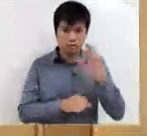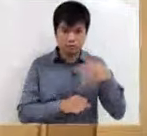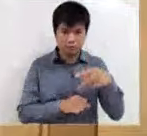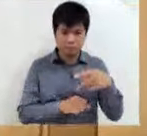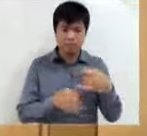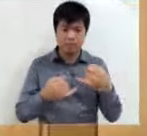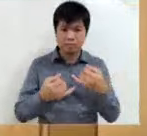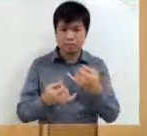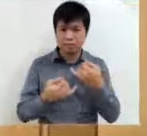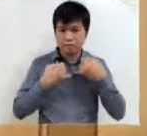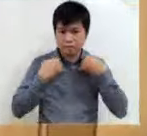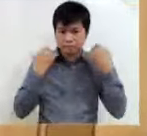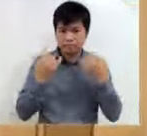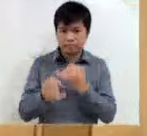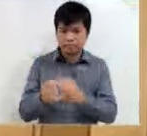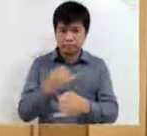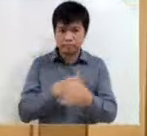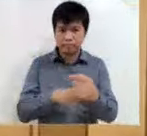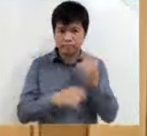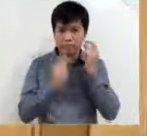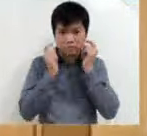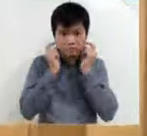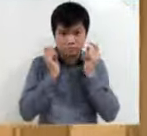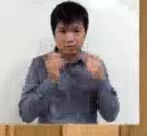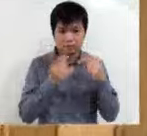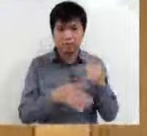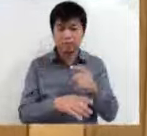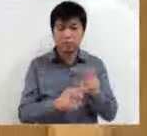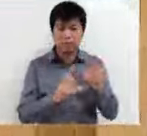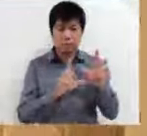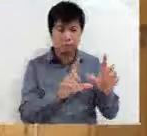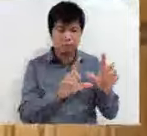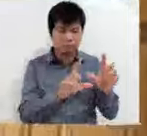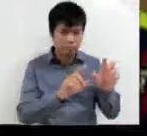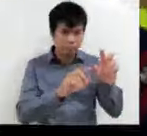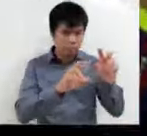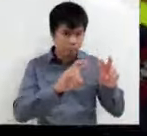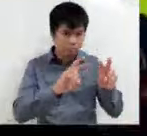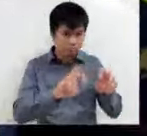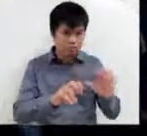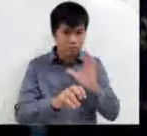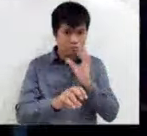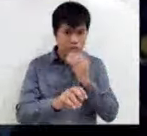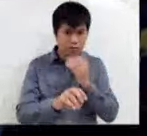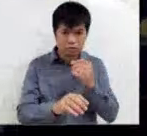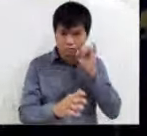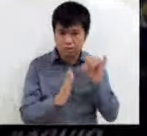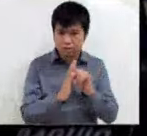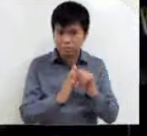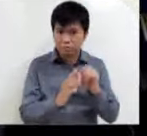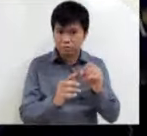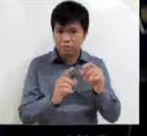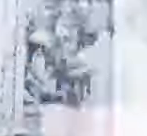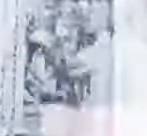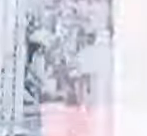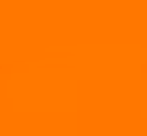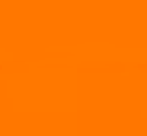Inaalam pa ang pagkakakilanlan ng mga salarin. Tumangging magbigay ng pahayag ang pamilya ng biktima.